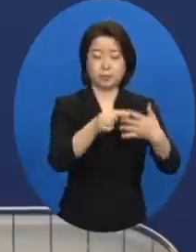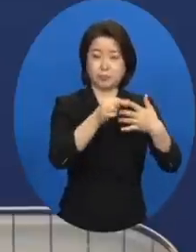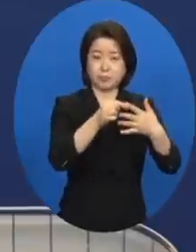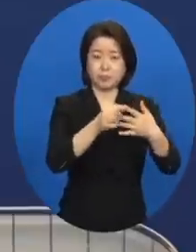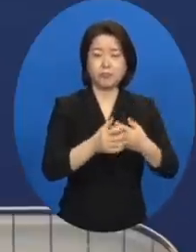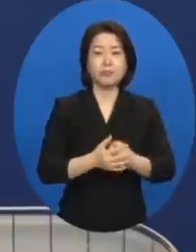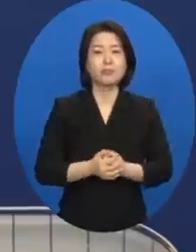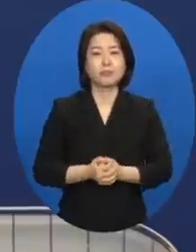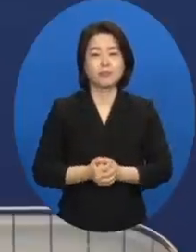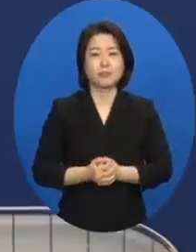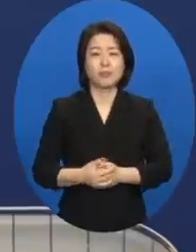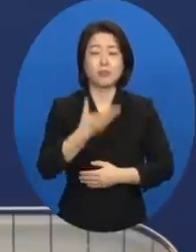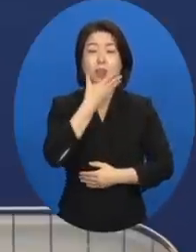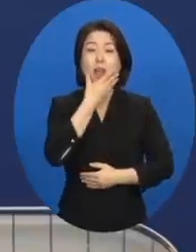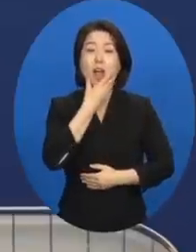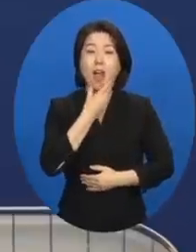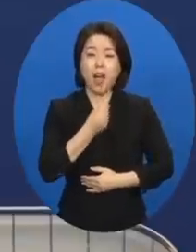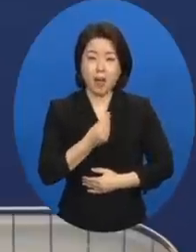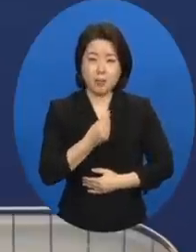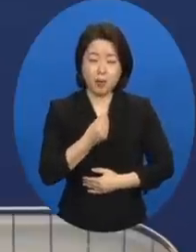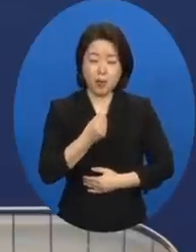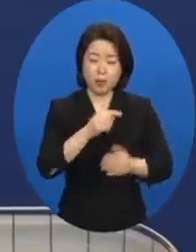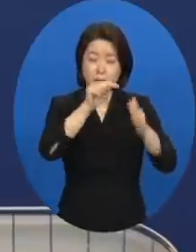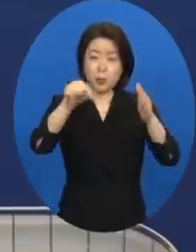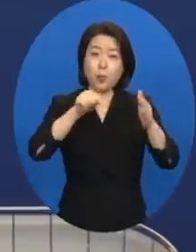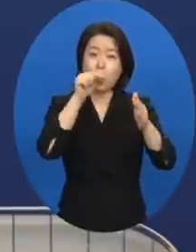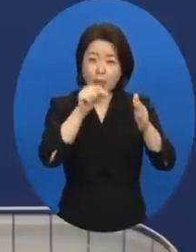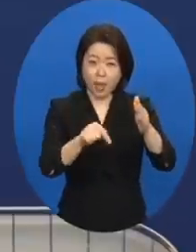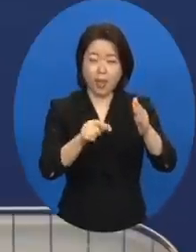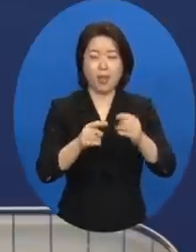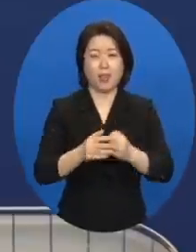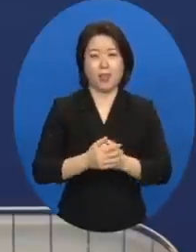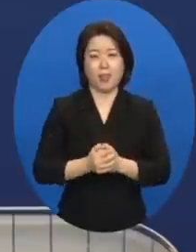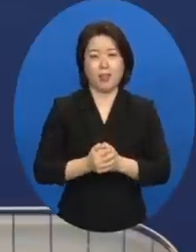그 행복 가운데